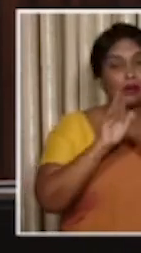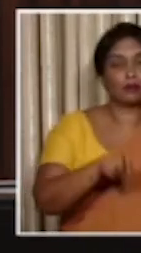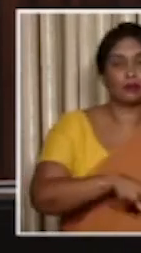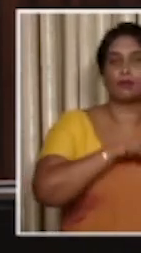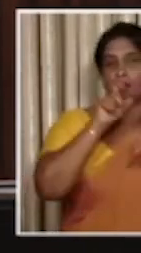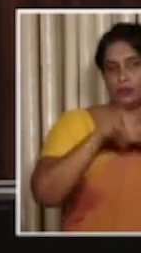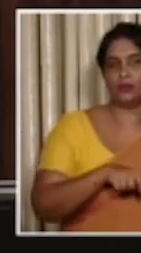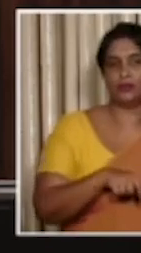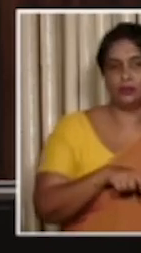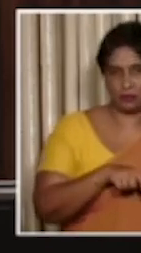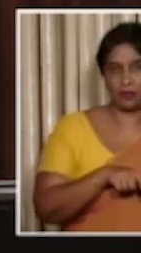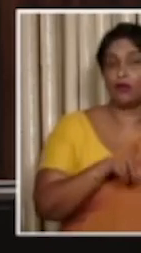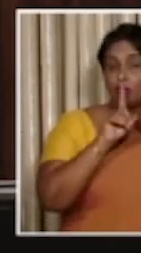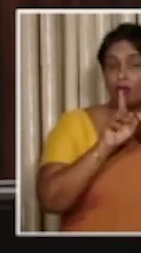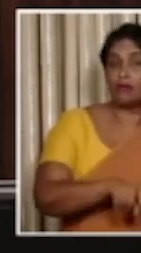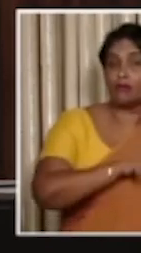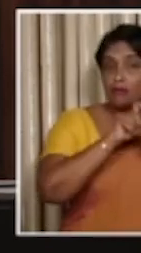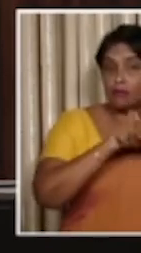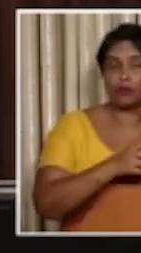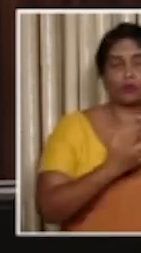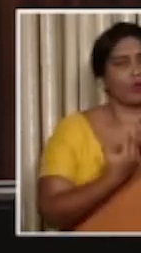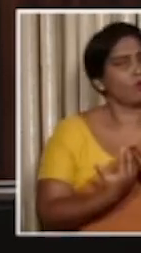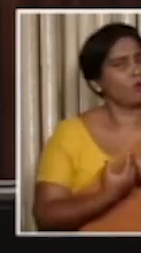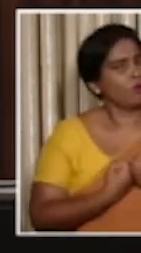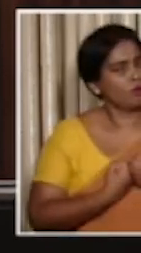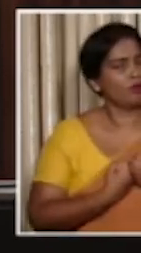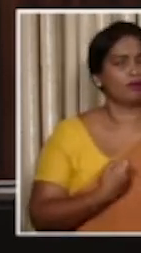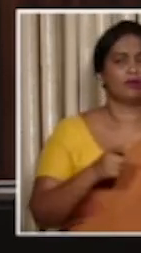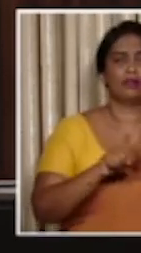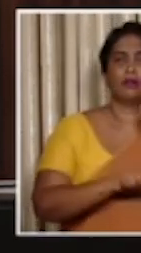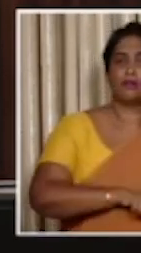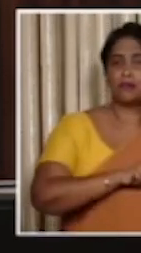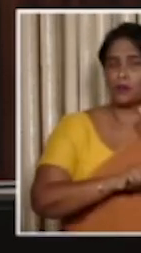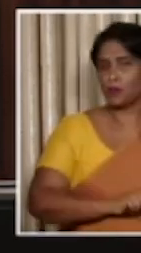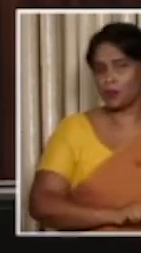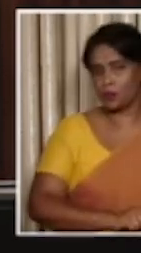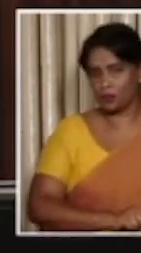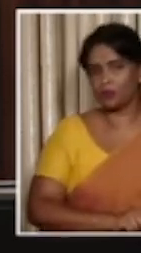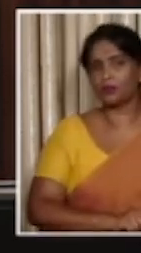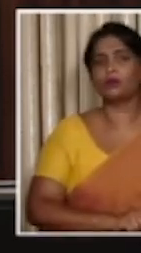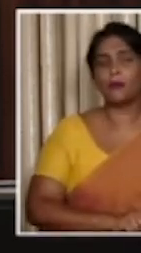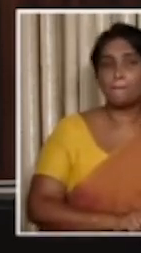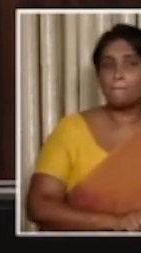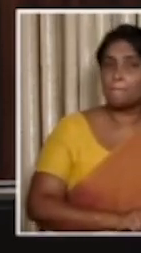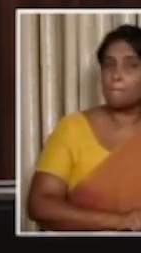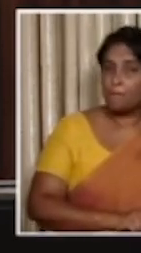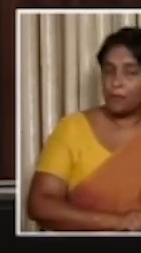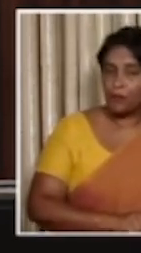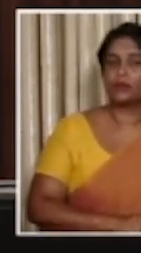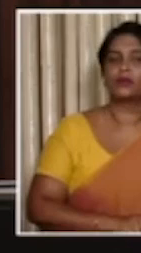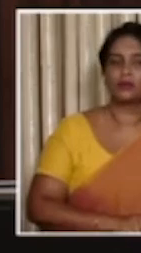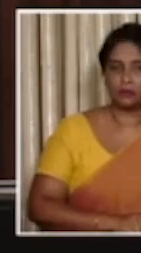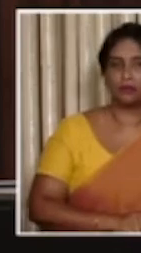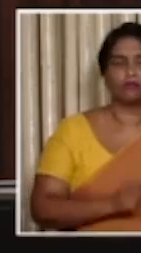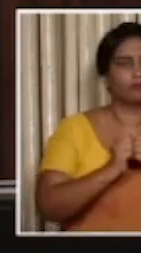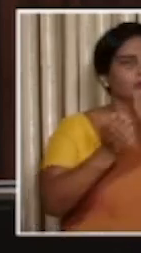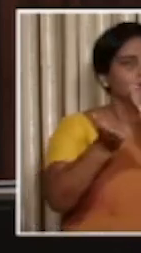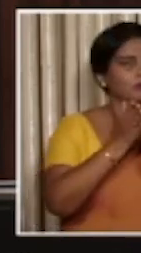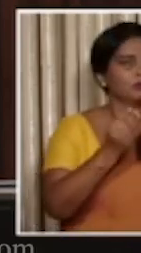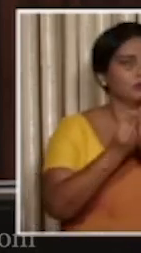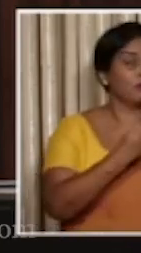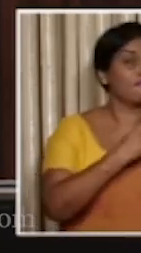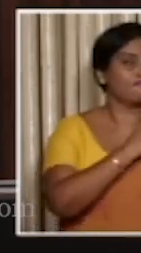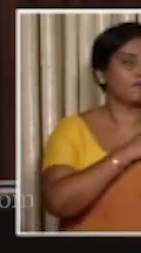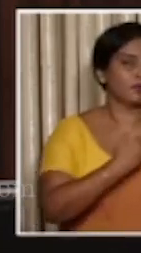පුරවැසියන්. ඒ පුරවැසියන්ගේ වමනාවන්, ඒ පුරවැසියන්ගේ බලාපොරොත්තු ඉටුකිරීම